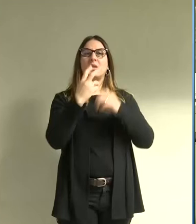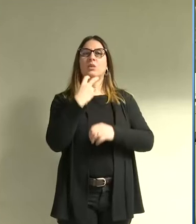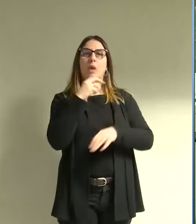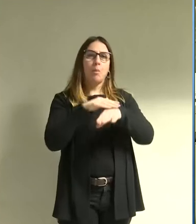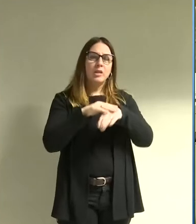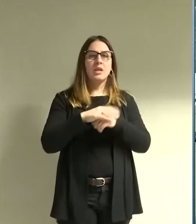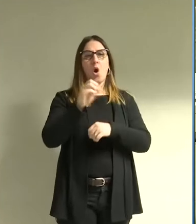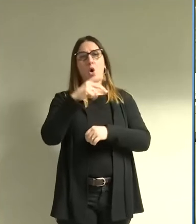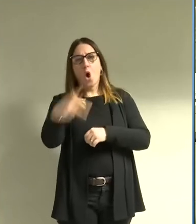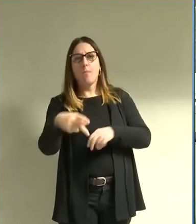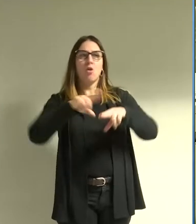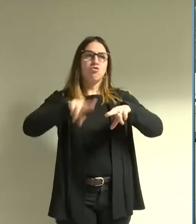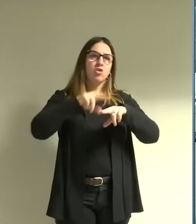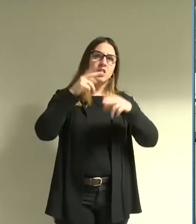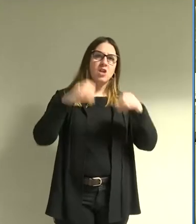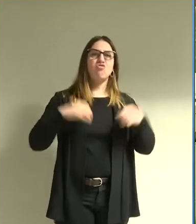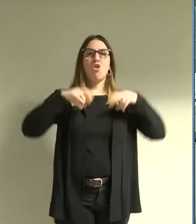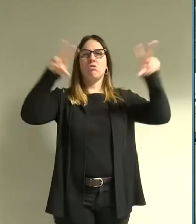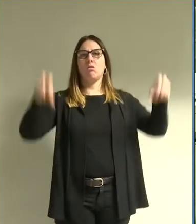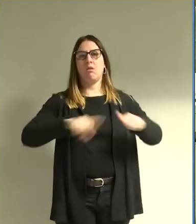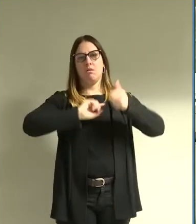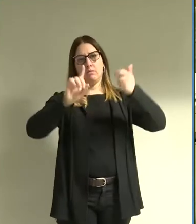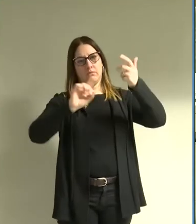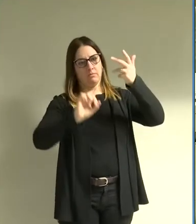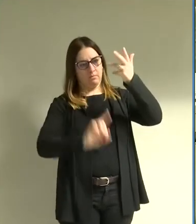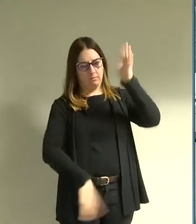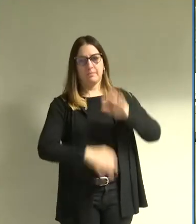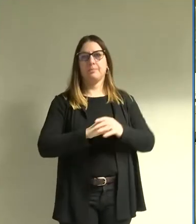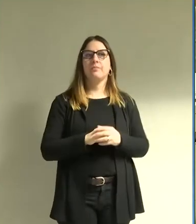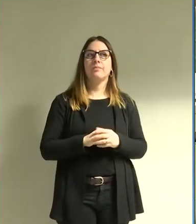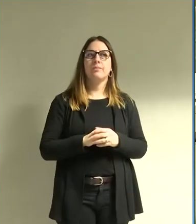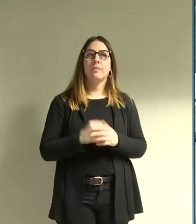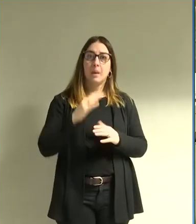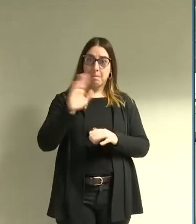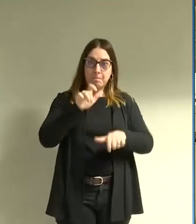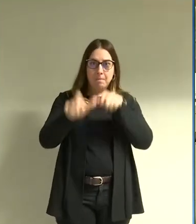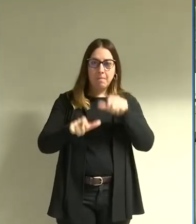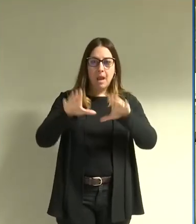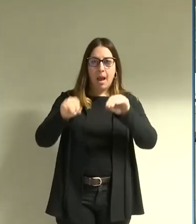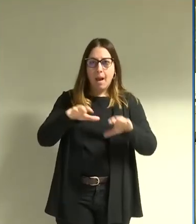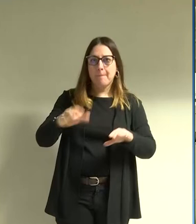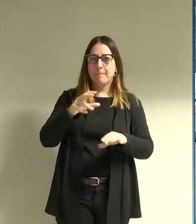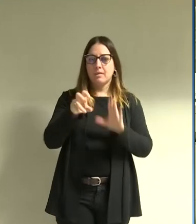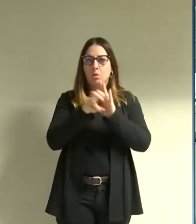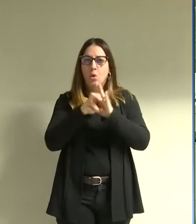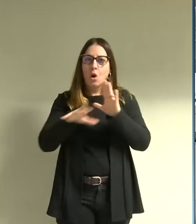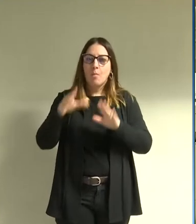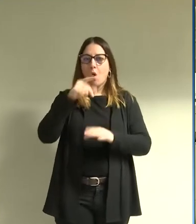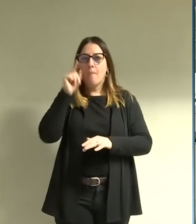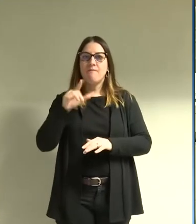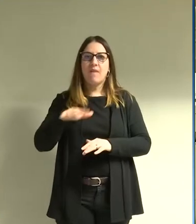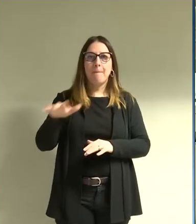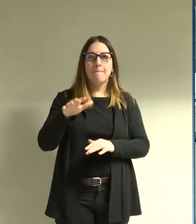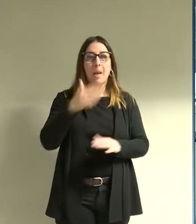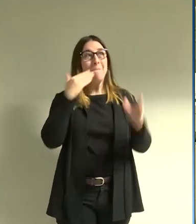coop chantiers jeunes etc etc et pour autant les grenobloises et les grenoblois ne se sentent pas plus ou